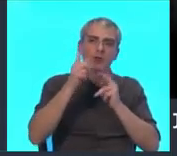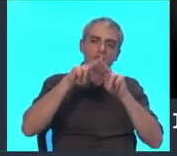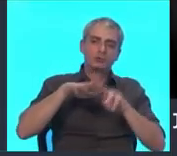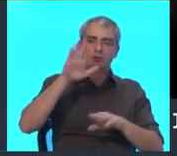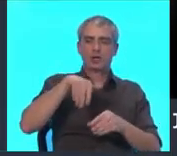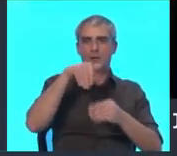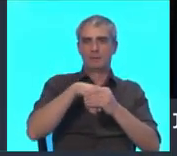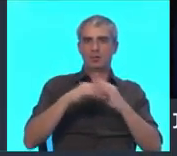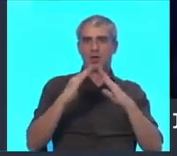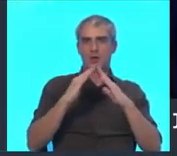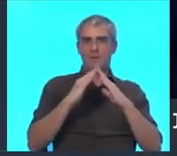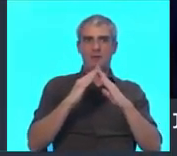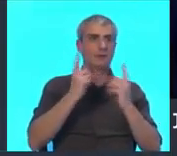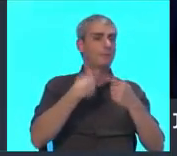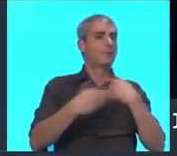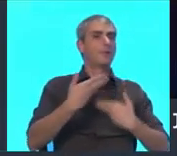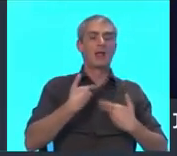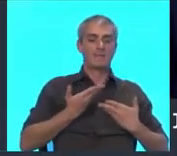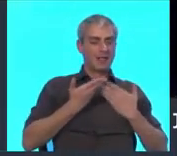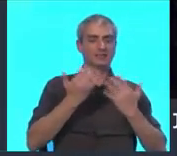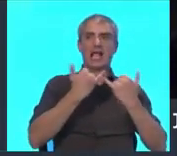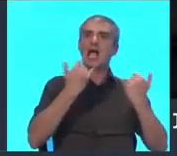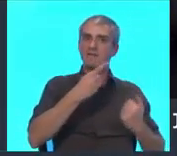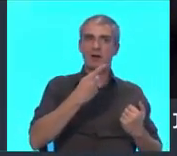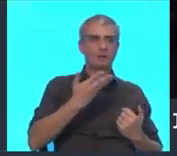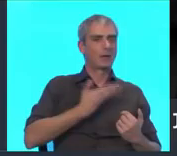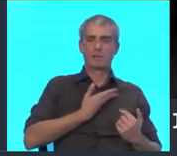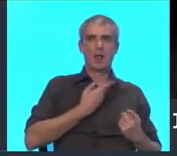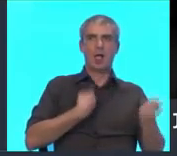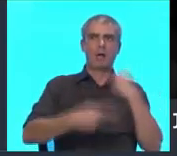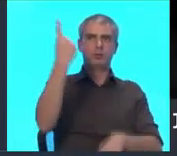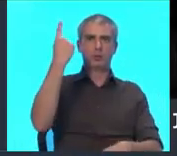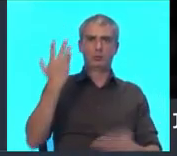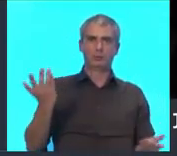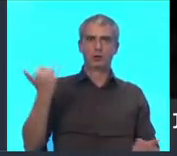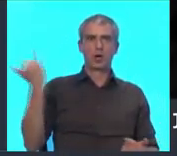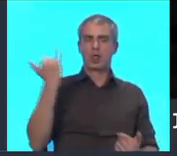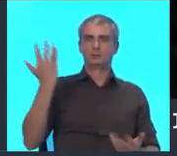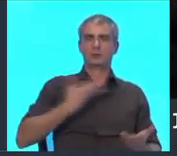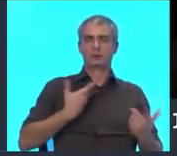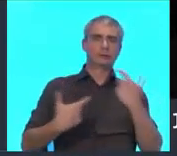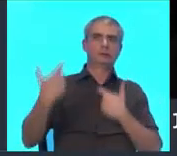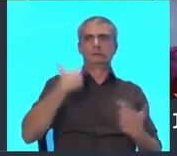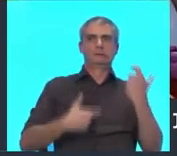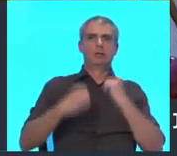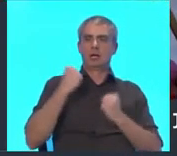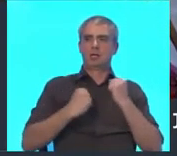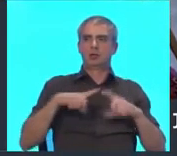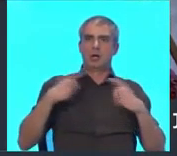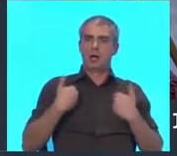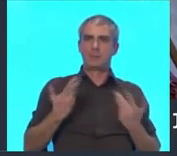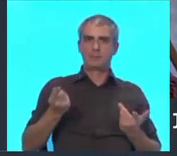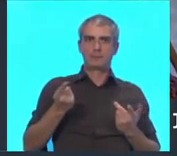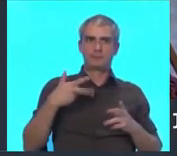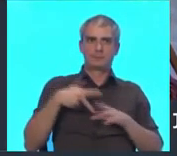בבית. במקום לקבל עזרה מהרווחה, אנחנו מקבלים ההפך מזה. כל הזמן הם מקשים עלינו את החיים וממרמרים